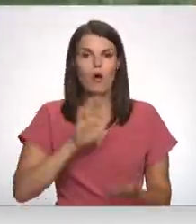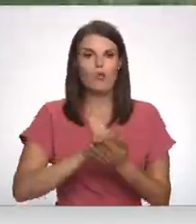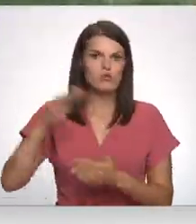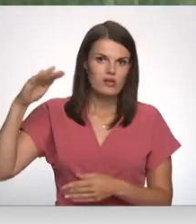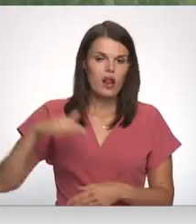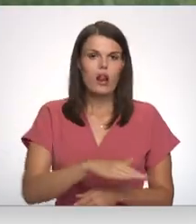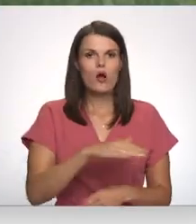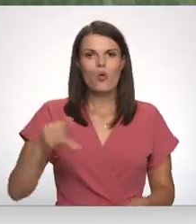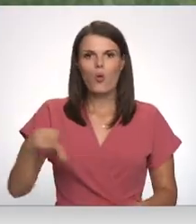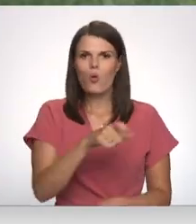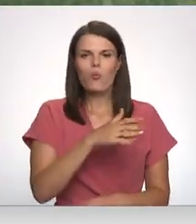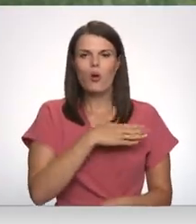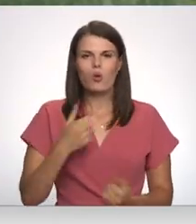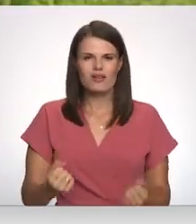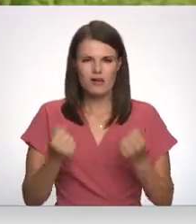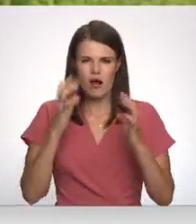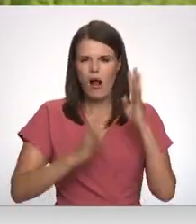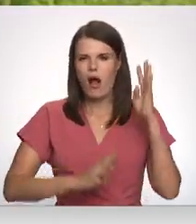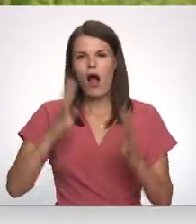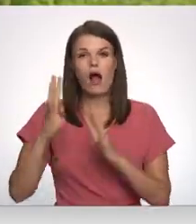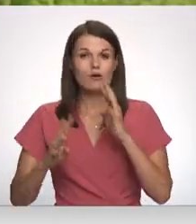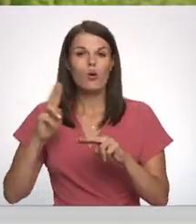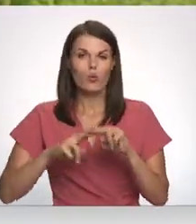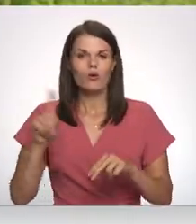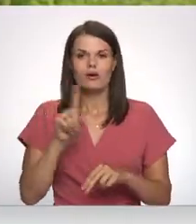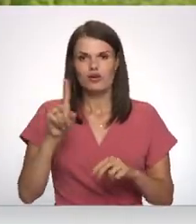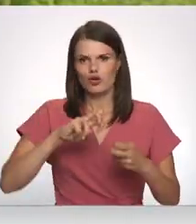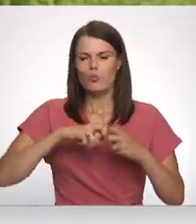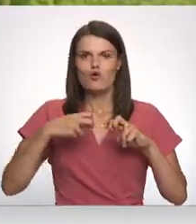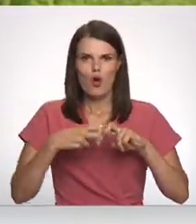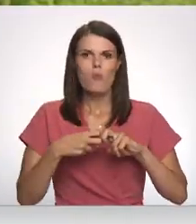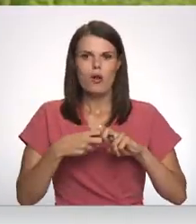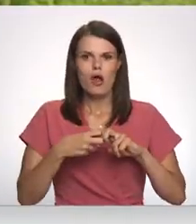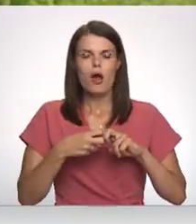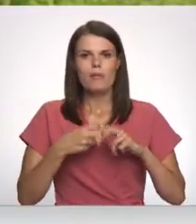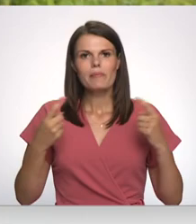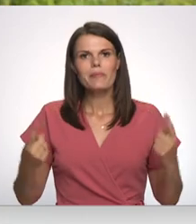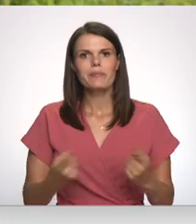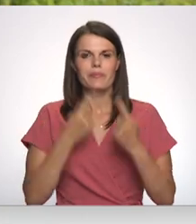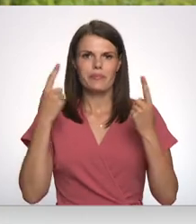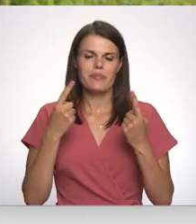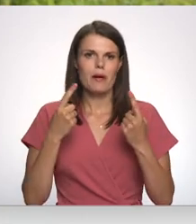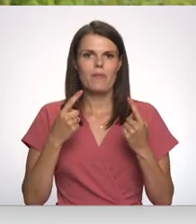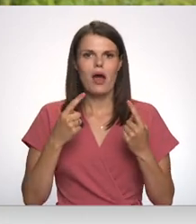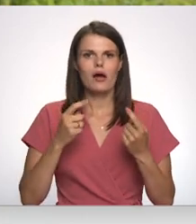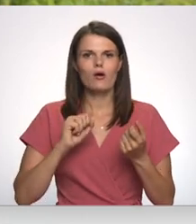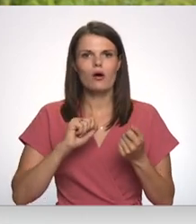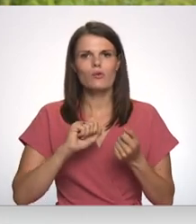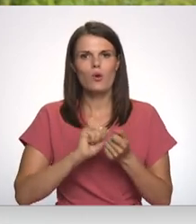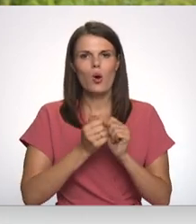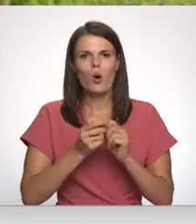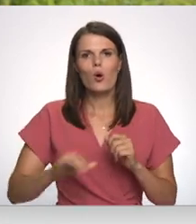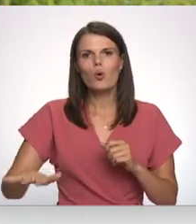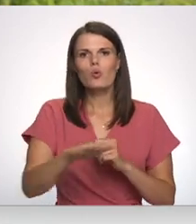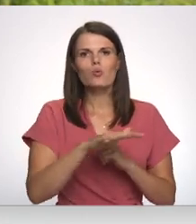leju, upe ļoti smagi aizaug. Un arī ir problēmas ar šo piemēroto grunts materiālu. Kā